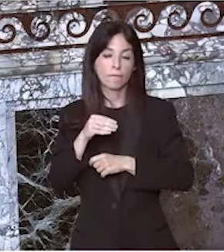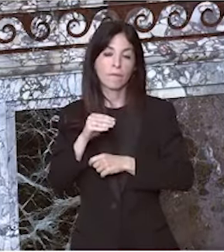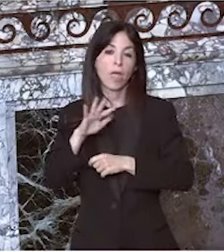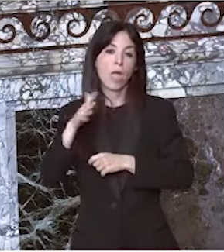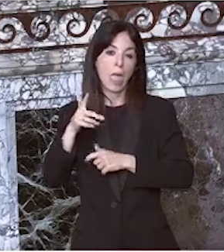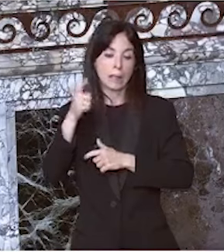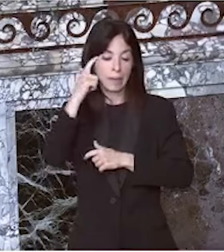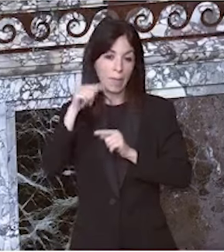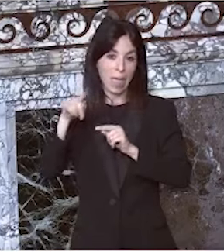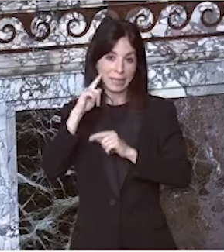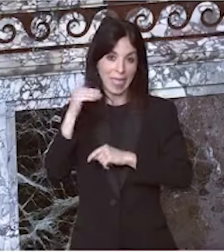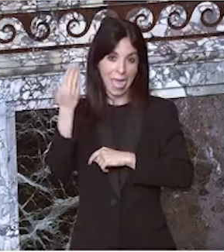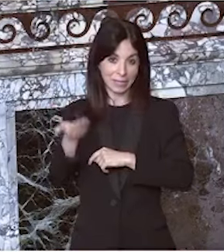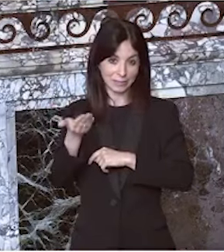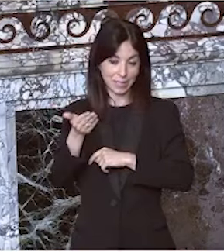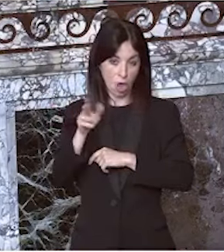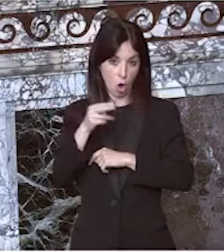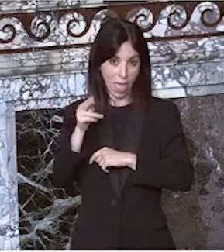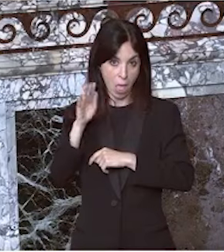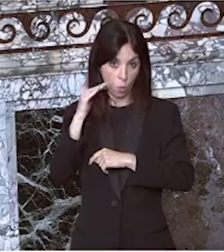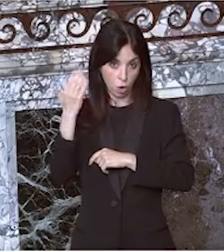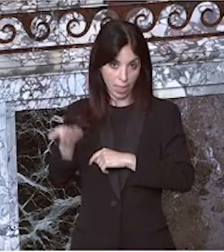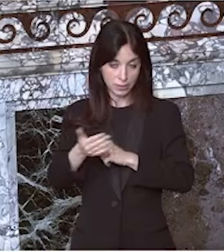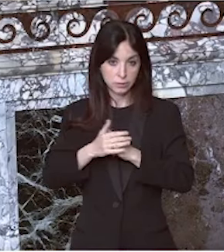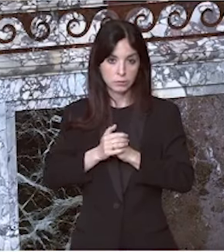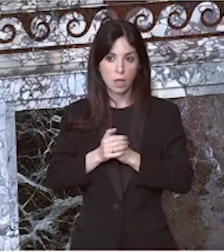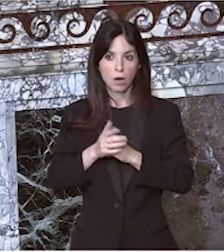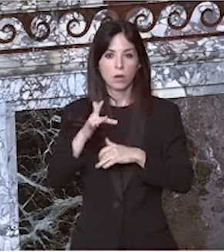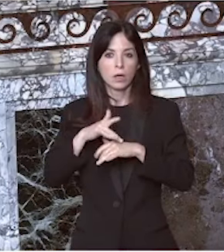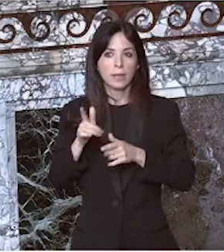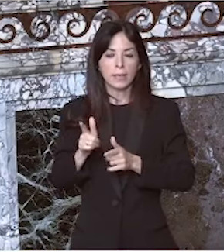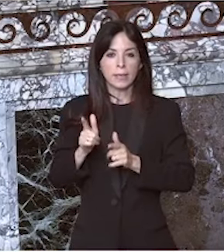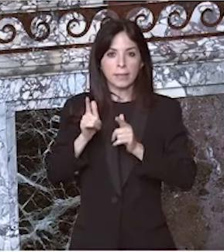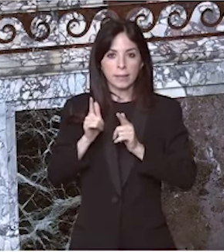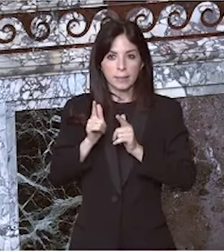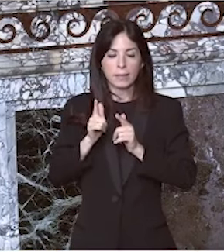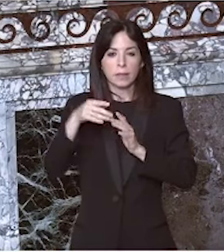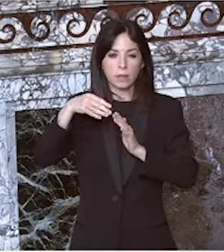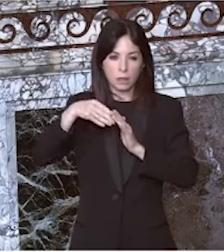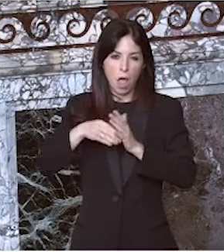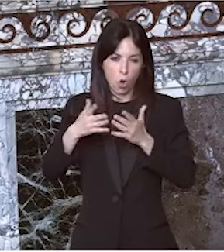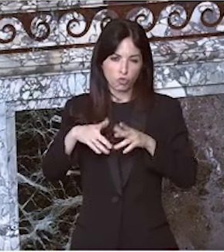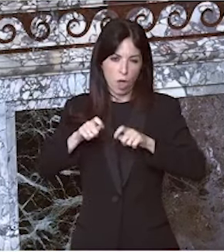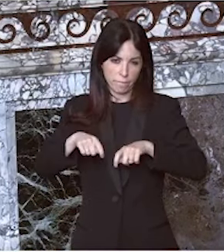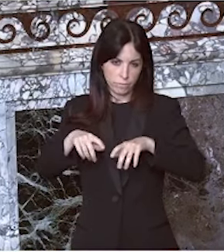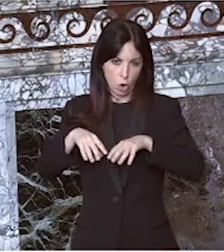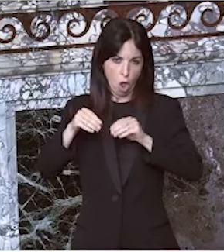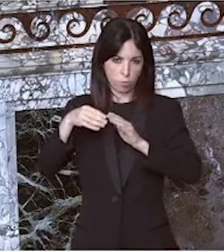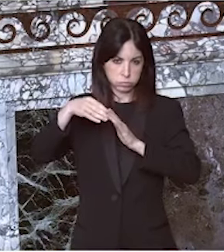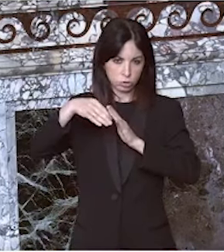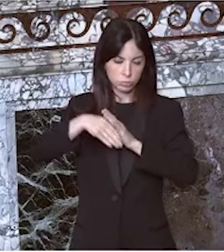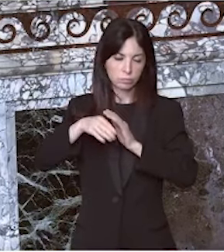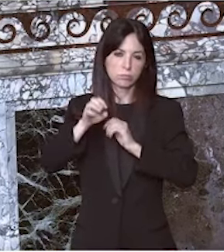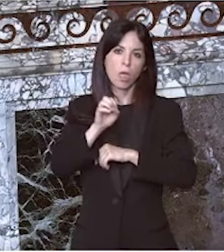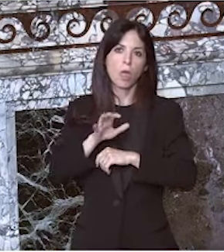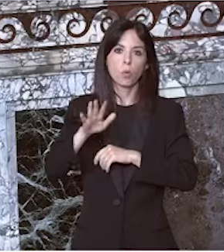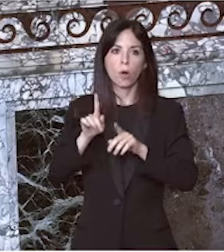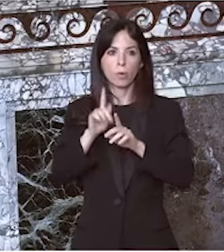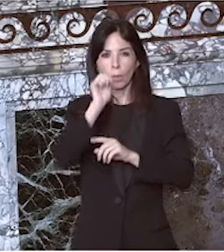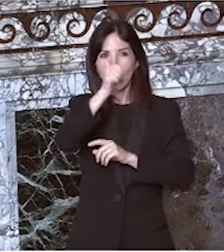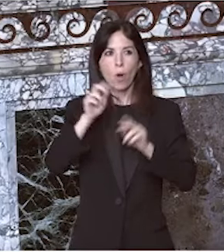terzi. Queste vulnerabilità si innestano sul calo, in atto da tempo, del peso dell'Europa a